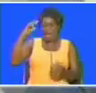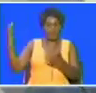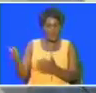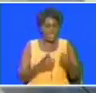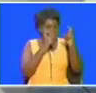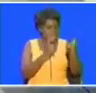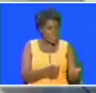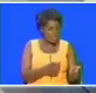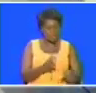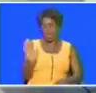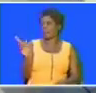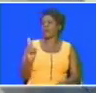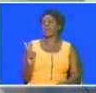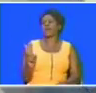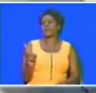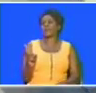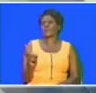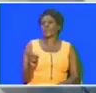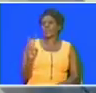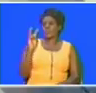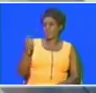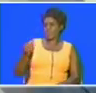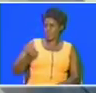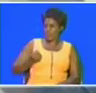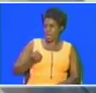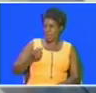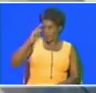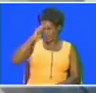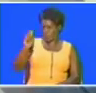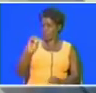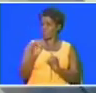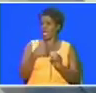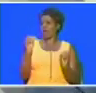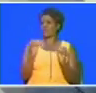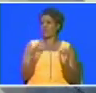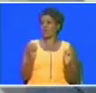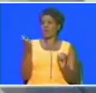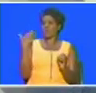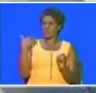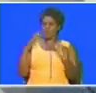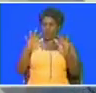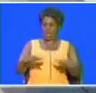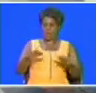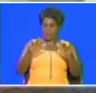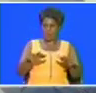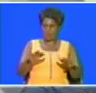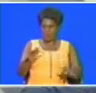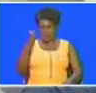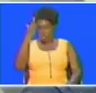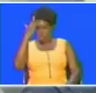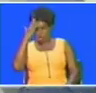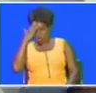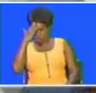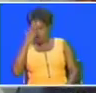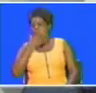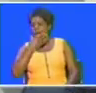nyumbani unasema nitanunua kusudi. Na ukiona msichana na kukosea heshima kwa nyumba na alikuwa ametulia alikuwa msichana mzuri, ujue mume